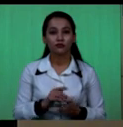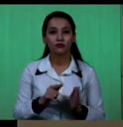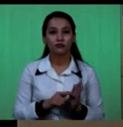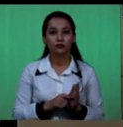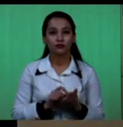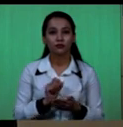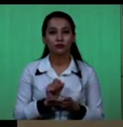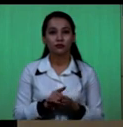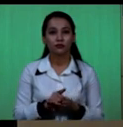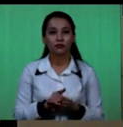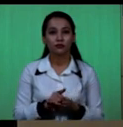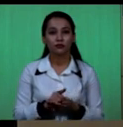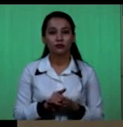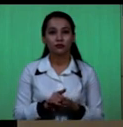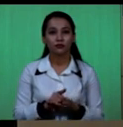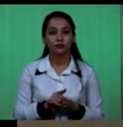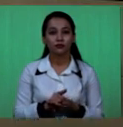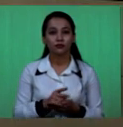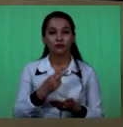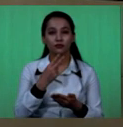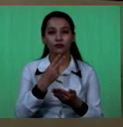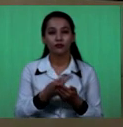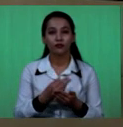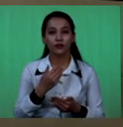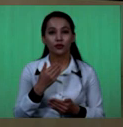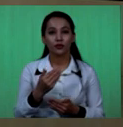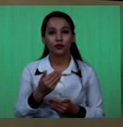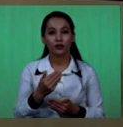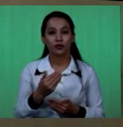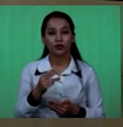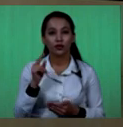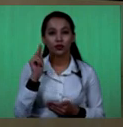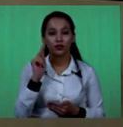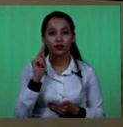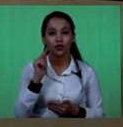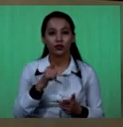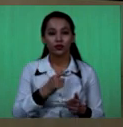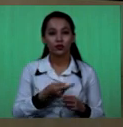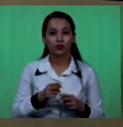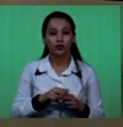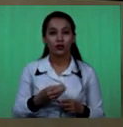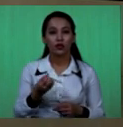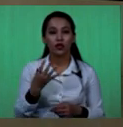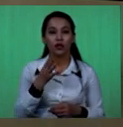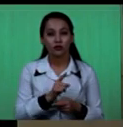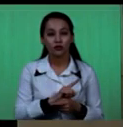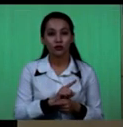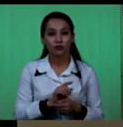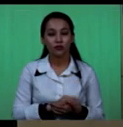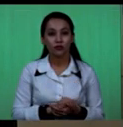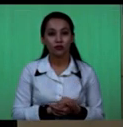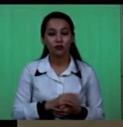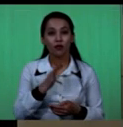7-chi topshirig'imiz quyidagicha. Siz dars qilish uchun qancha vaqt sarfladingiz?